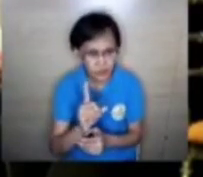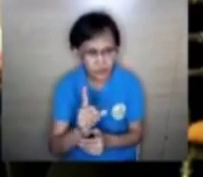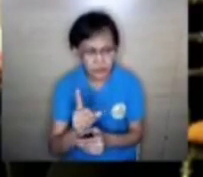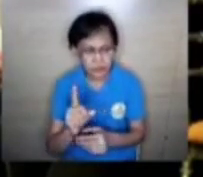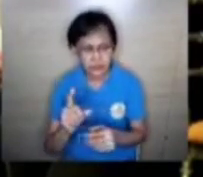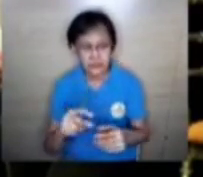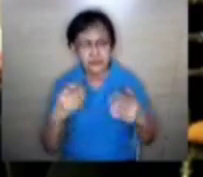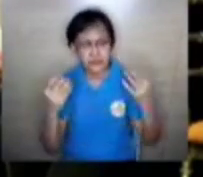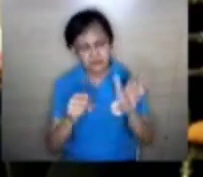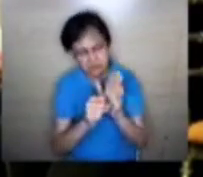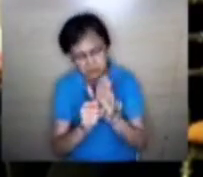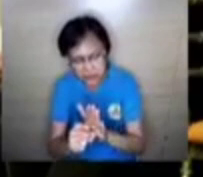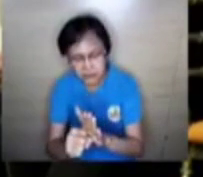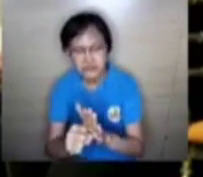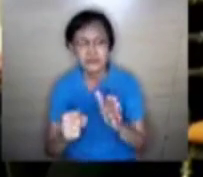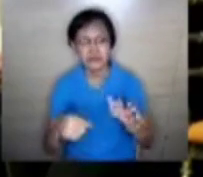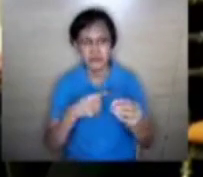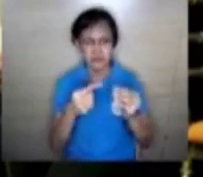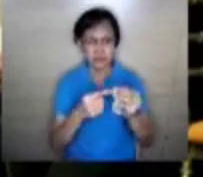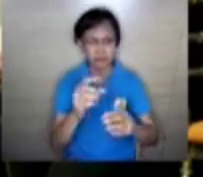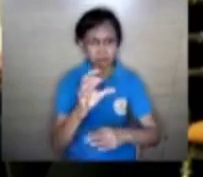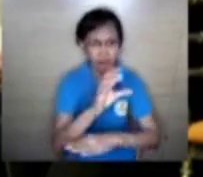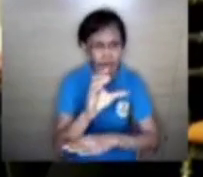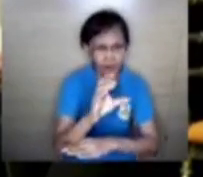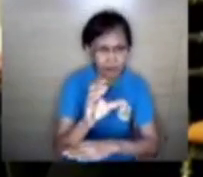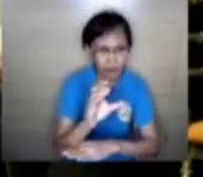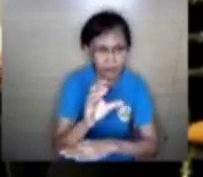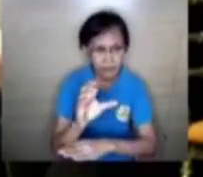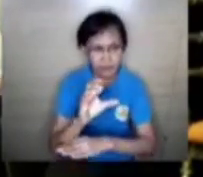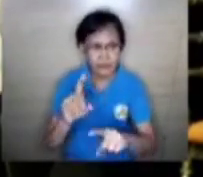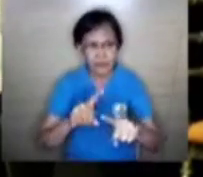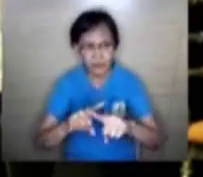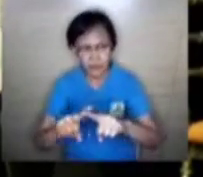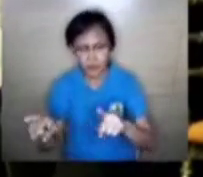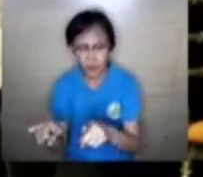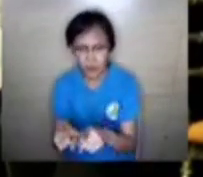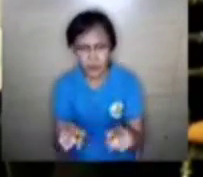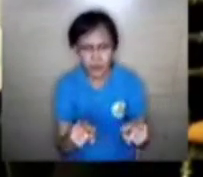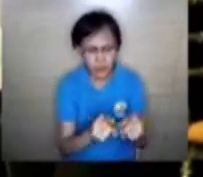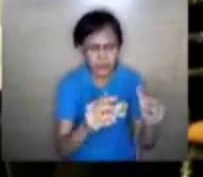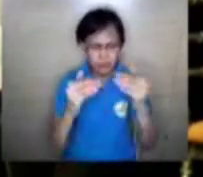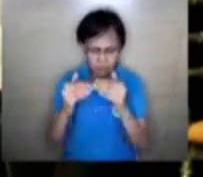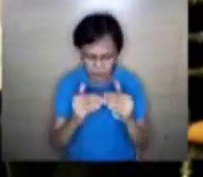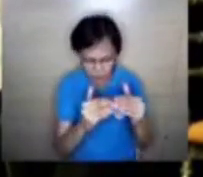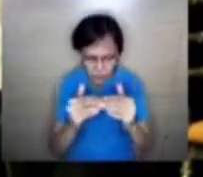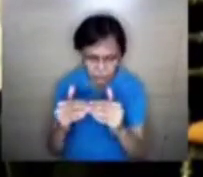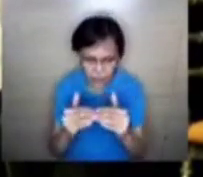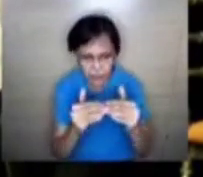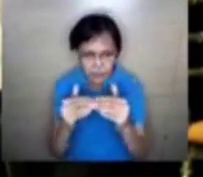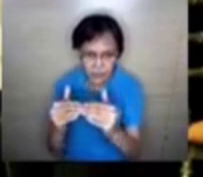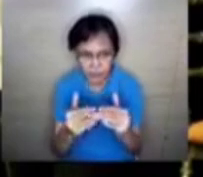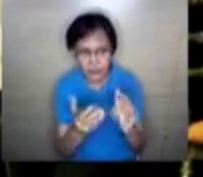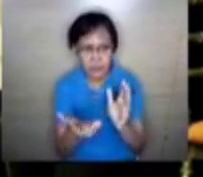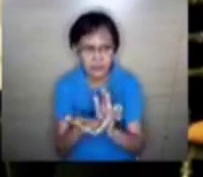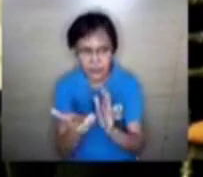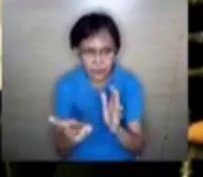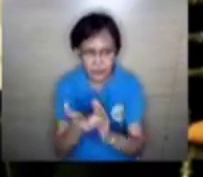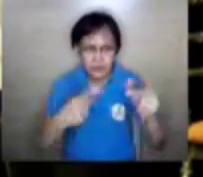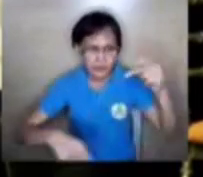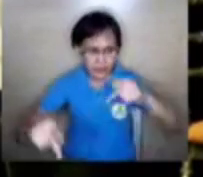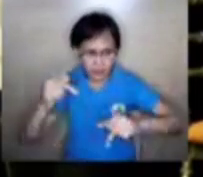pagdiriwang ng Pasko, kundi pati na rin ng pagkakapantay-pantay ng bawat Pasigueño sa mata ng ating